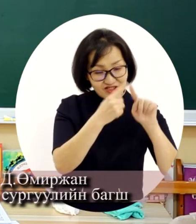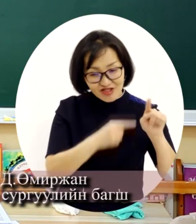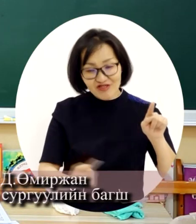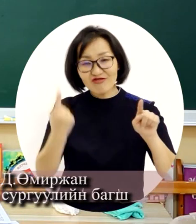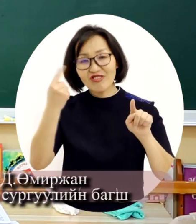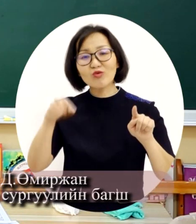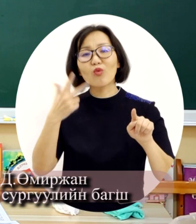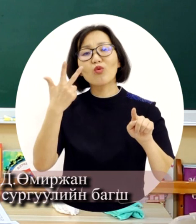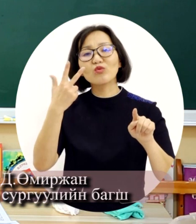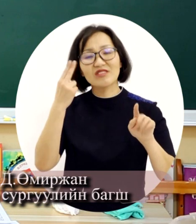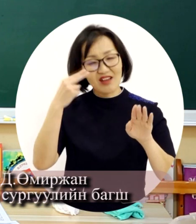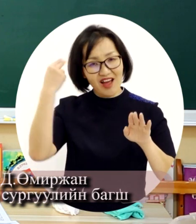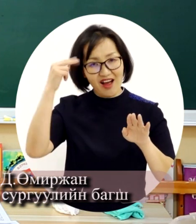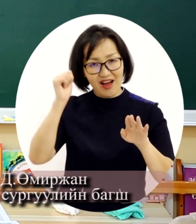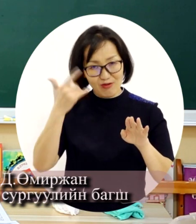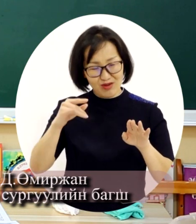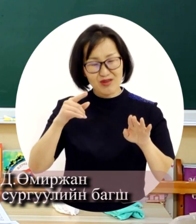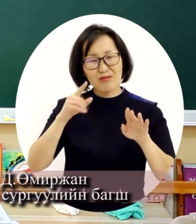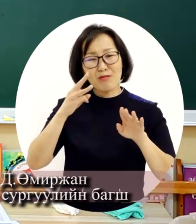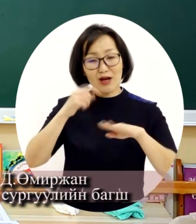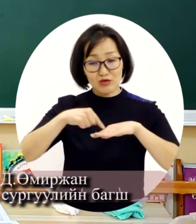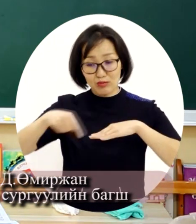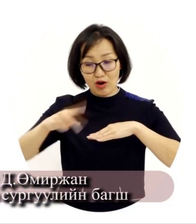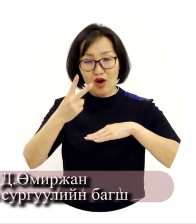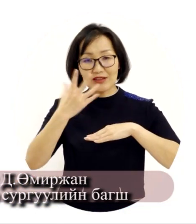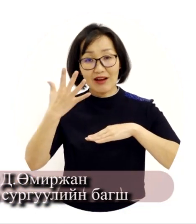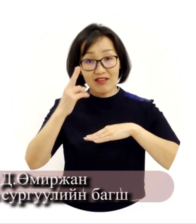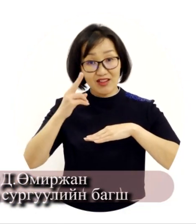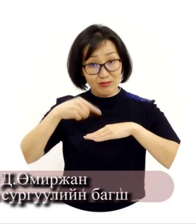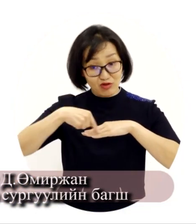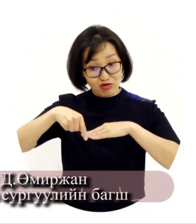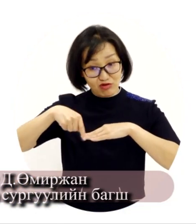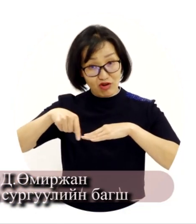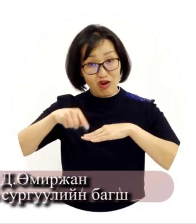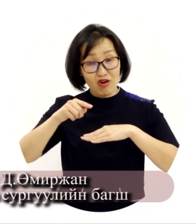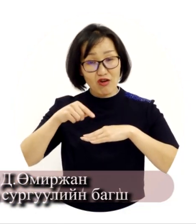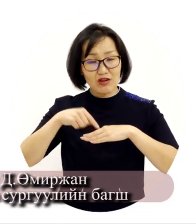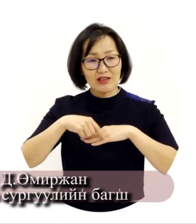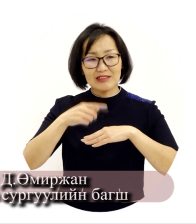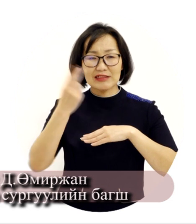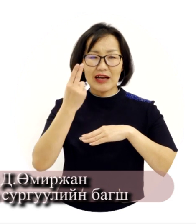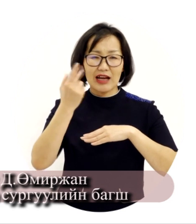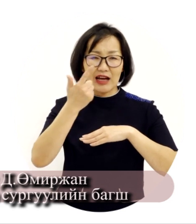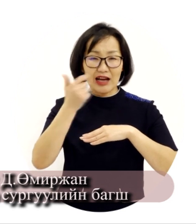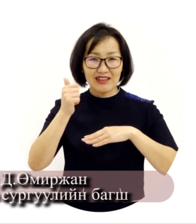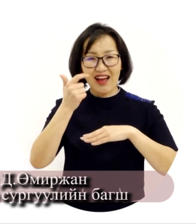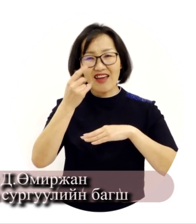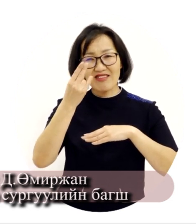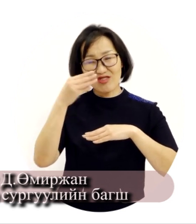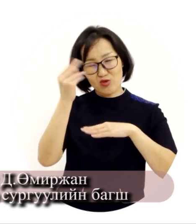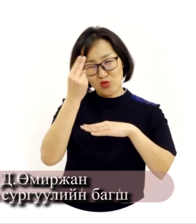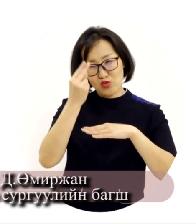сумынан 25 километр қашықта ақшыл соры түсті мәрмәрден құралған. Ішкі биіктігі 15